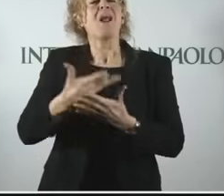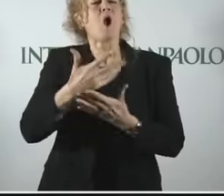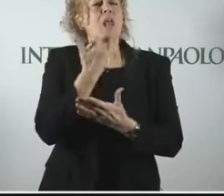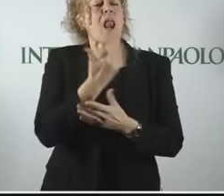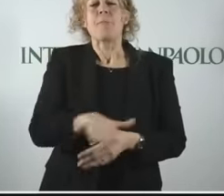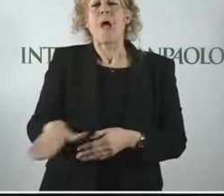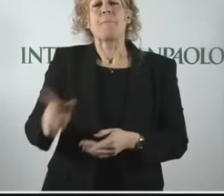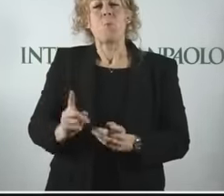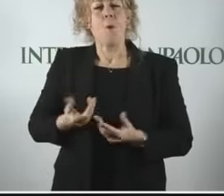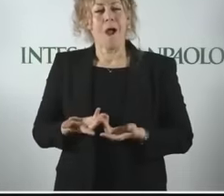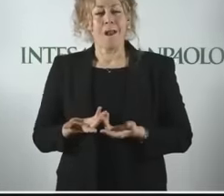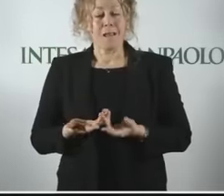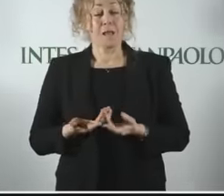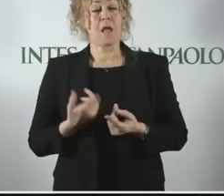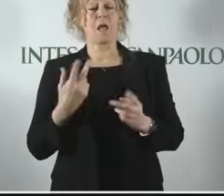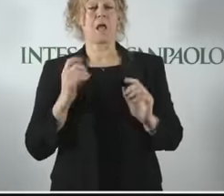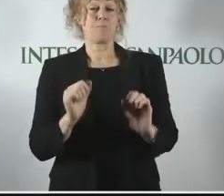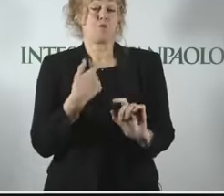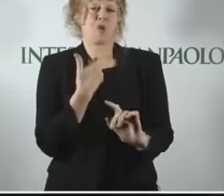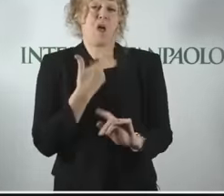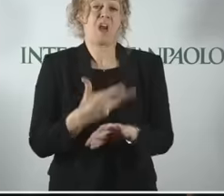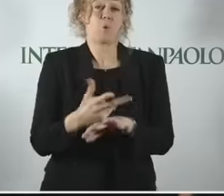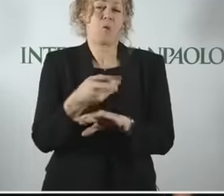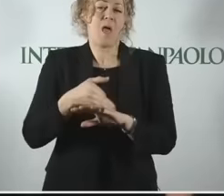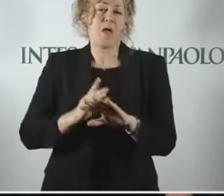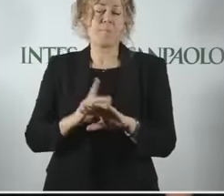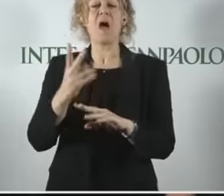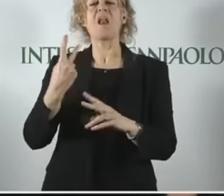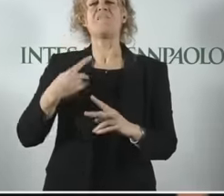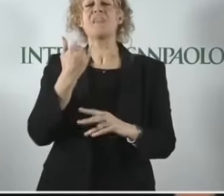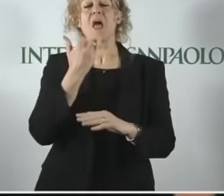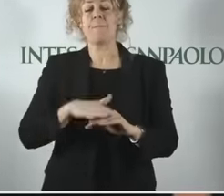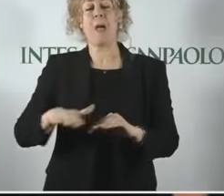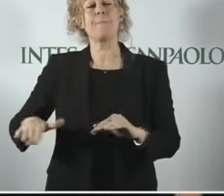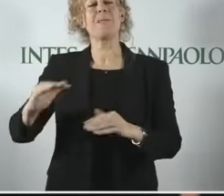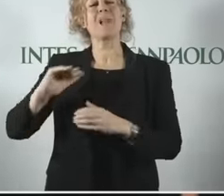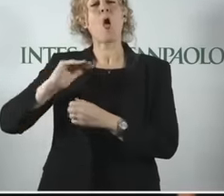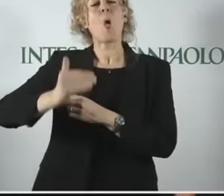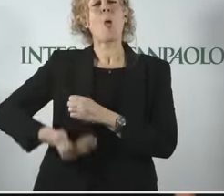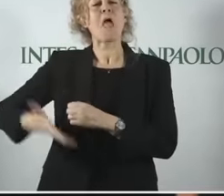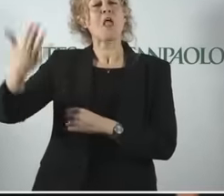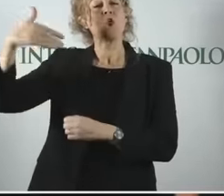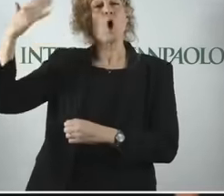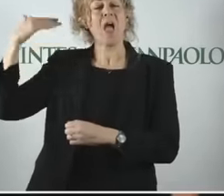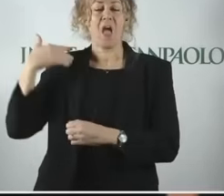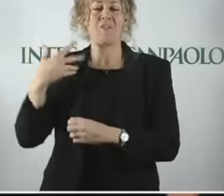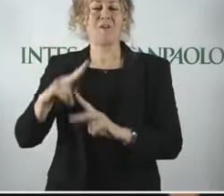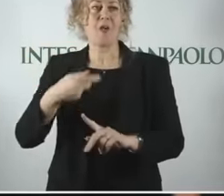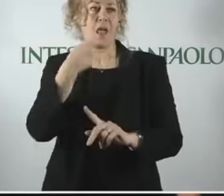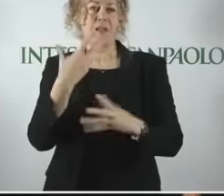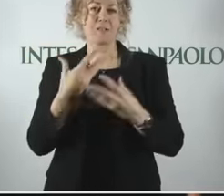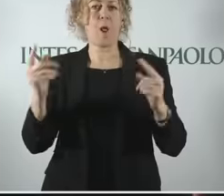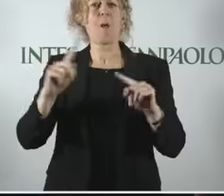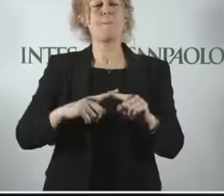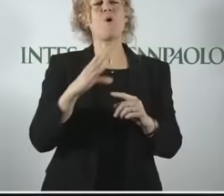parzialmente la vita dei bambini del medioevo è una cosa che a me ha sempre interessato Molto così come interessava Chiara